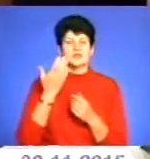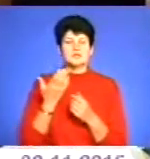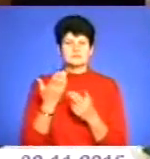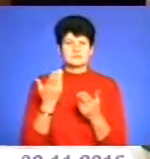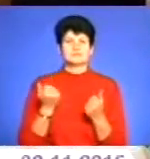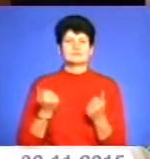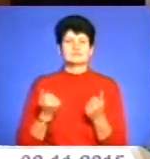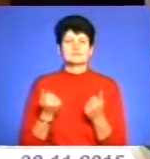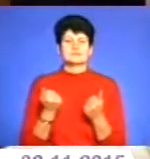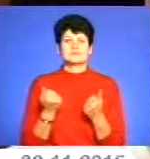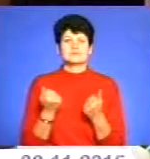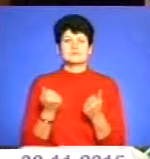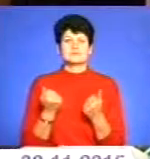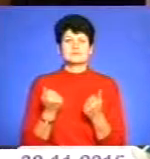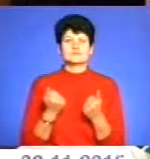Так.